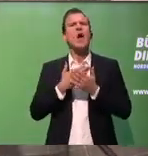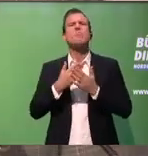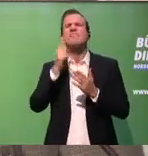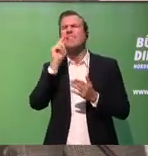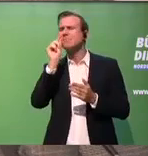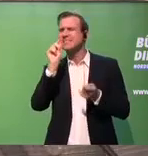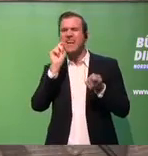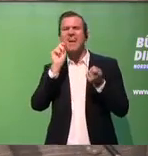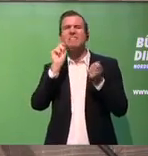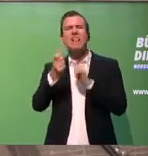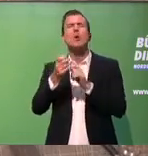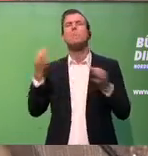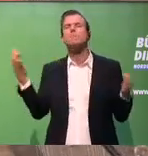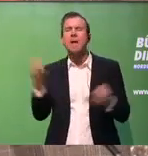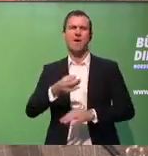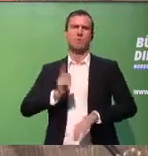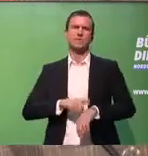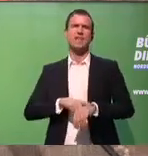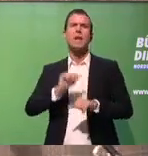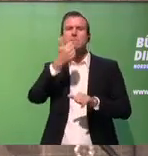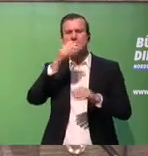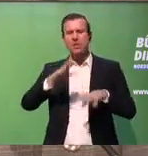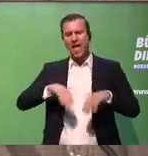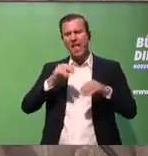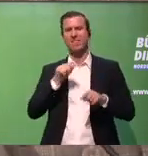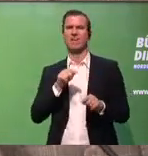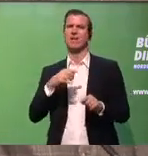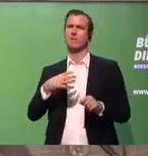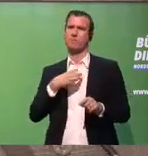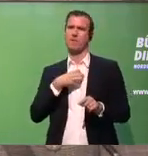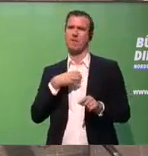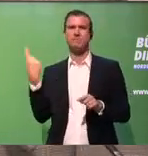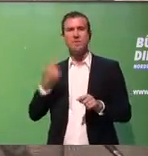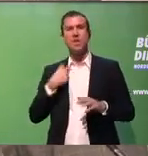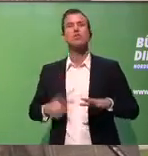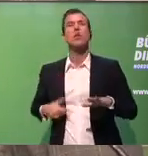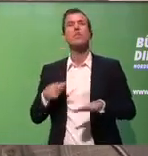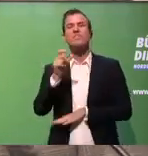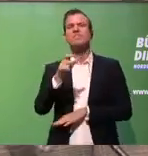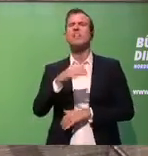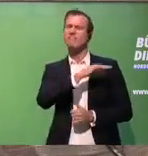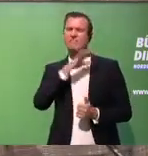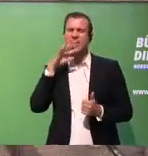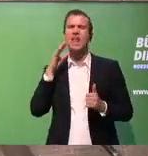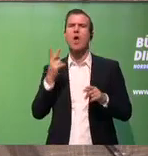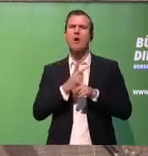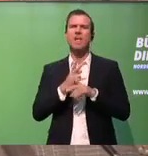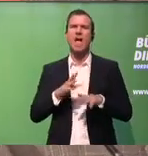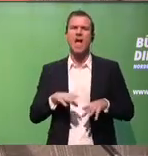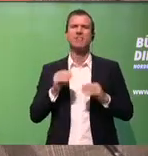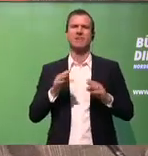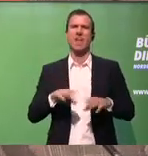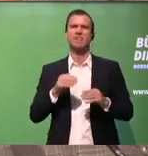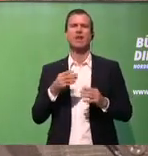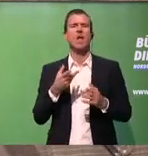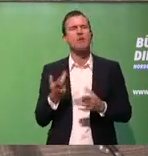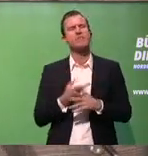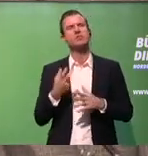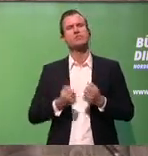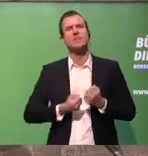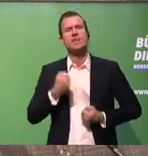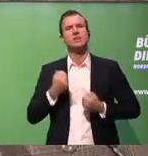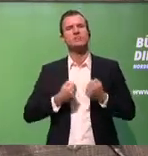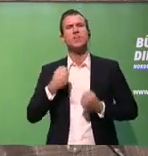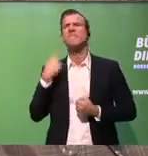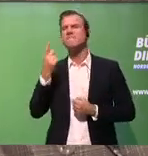Zeit und gerade der Anfang ist das Problem. Wir in NRW haben viele Anfänge. Wir wissen, Menschen auf so